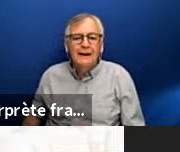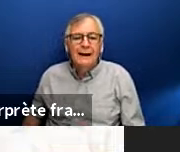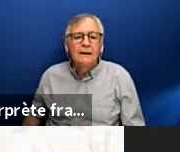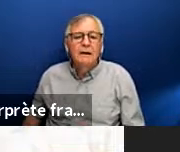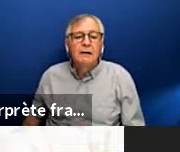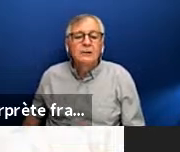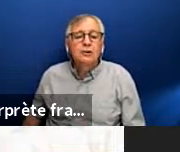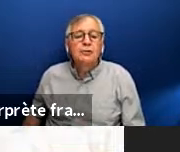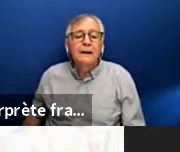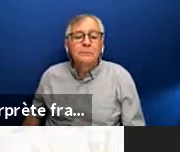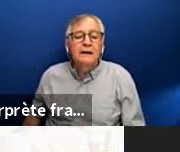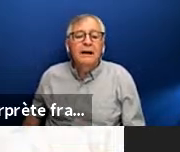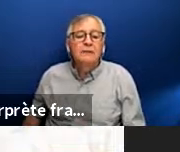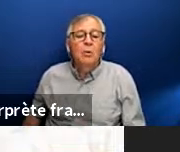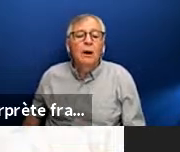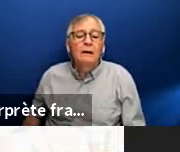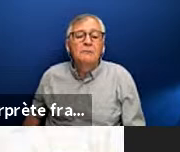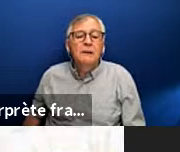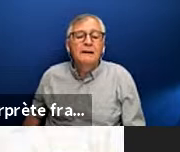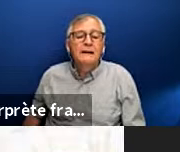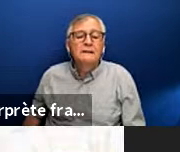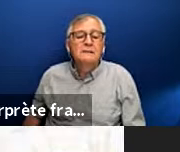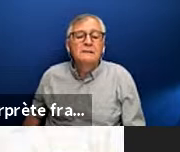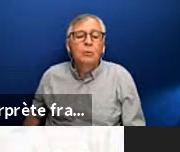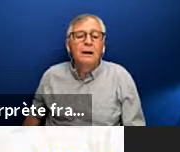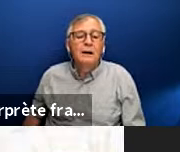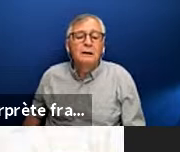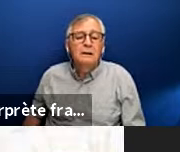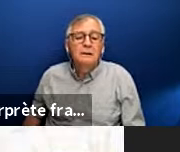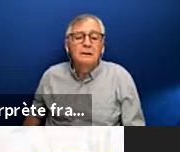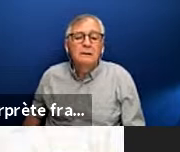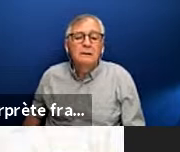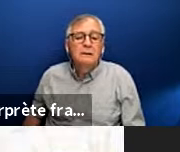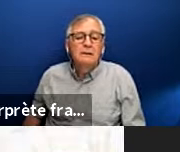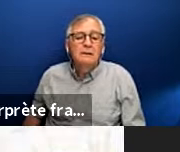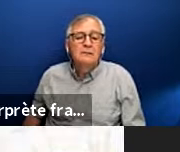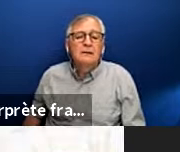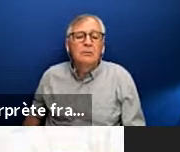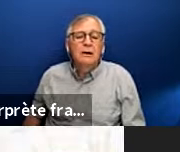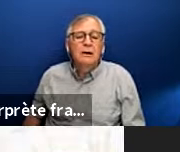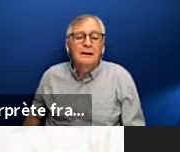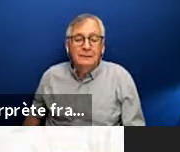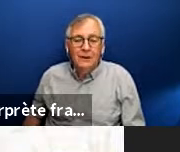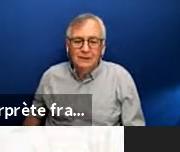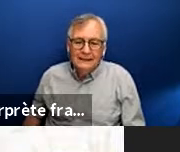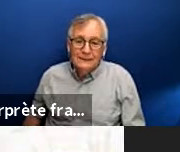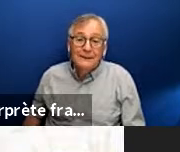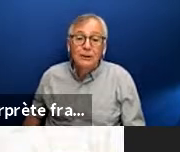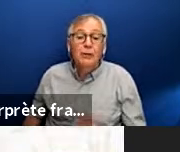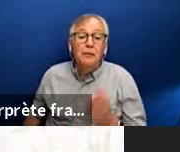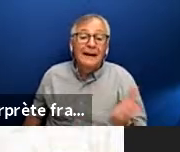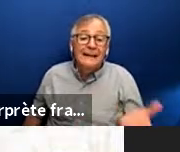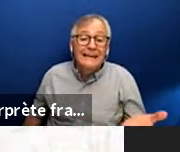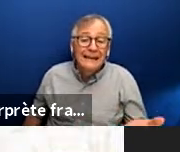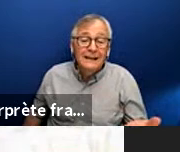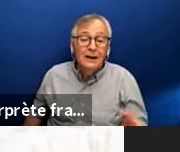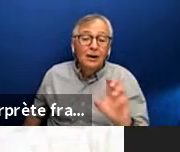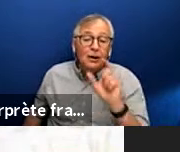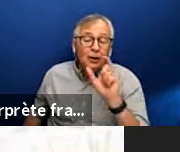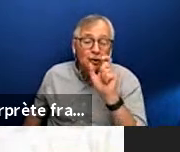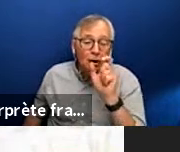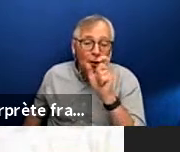je travaille. Qu'est-ce que tu fais comme travail? Toi, travail, c'est quoi? C'est quoi? Donc, l'expression va